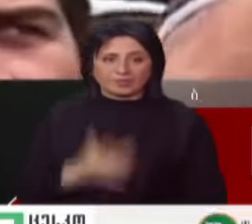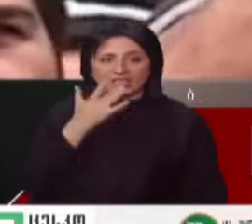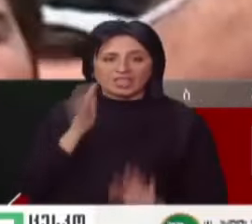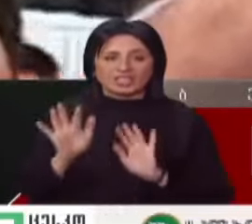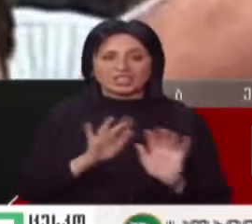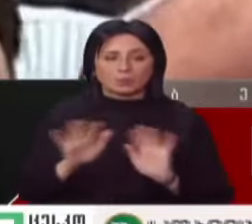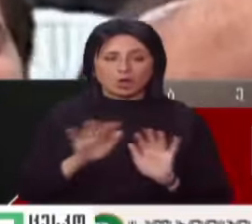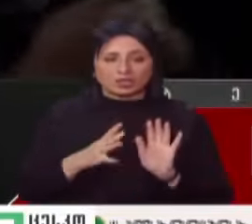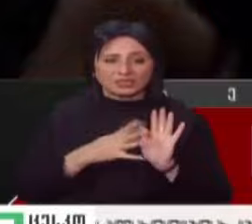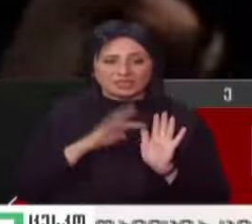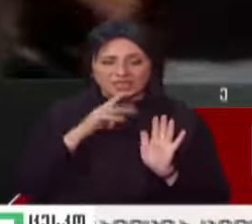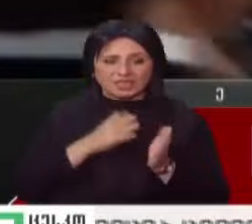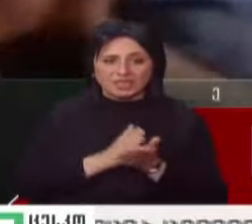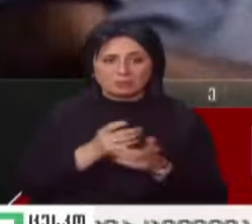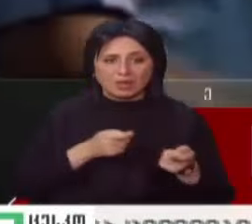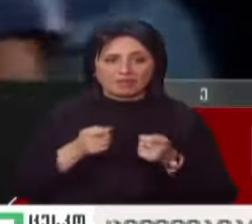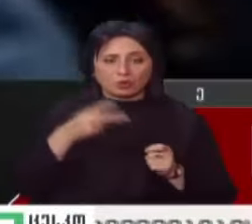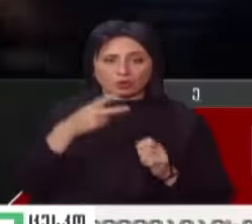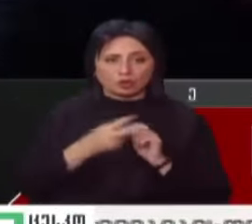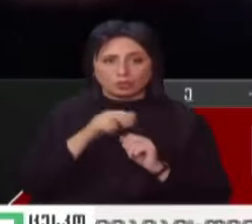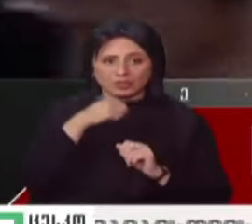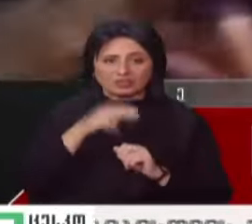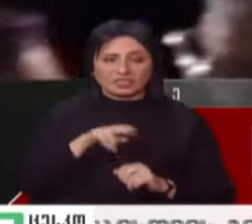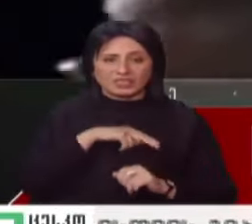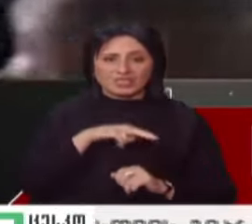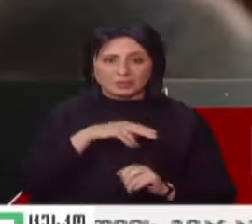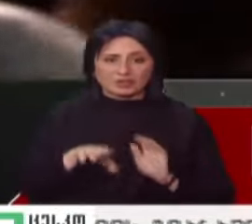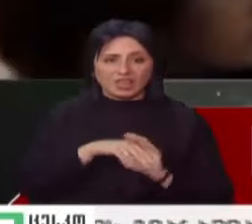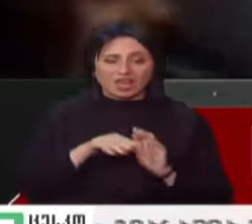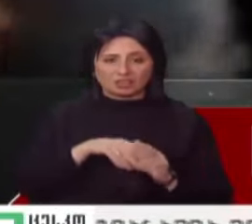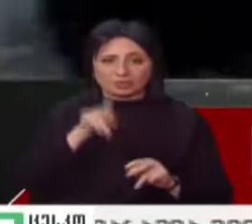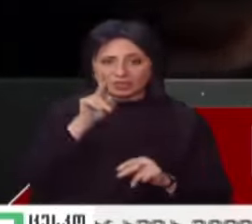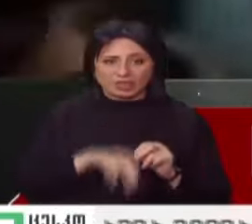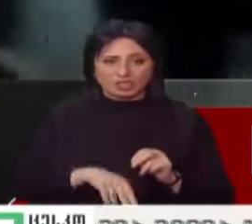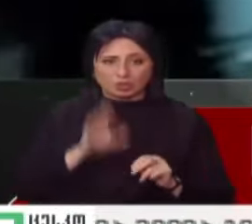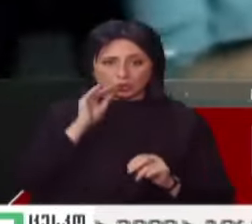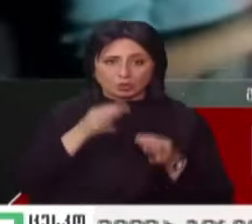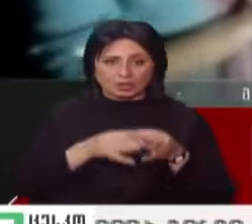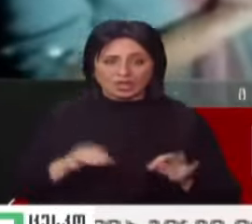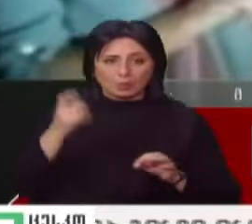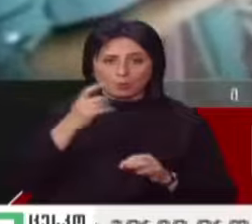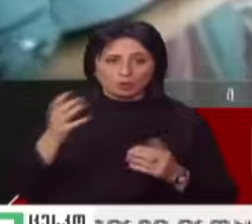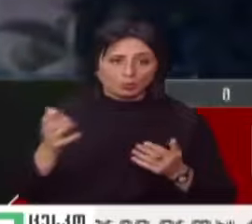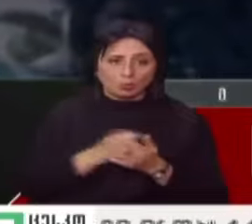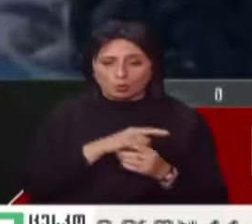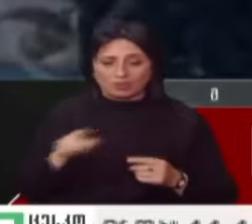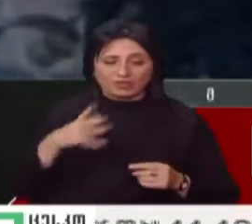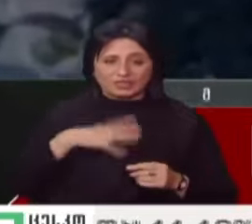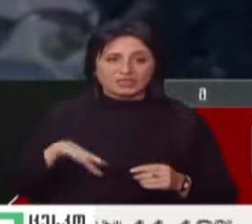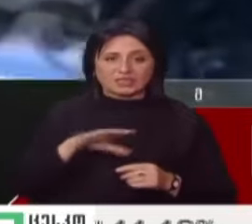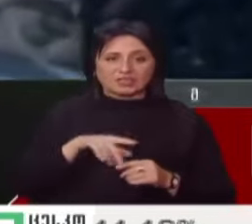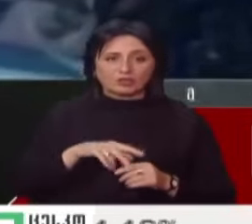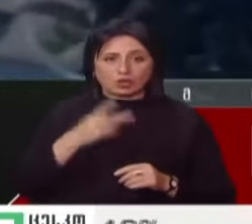Националури мудзраобис цхрацлиани мартвелоба ориетас тормети цлис сапарламенту арчевнебит дасулда, роца дамоукидеблобис мопобабидан